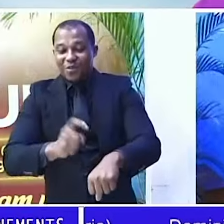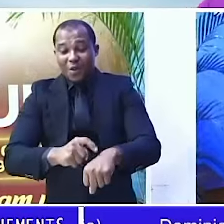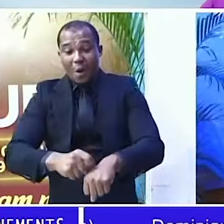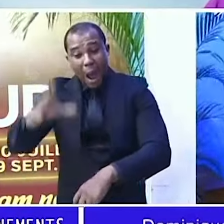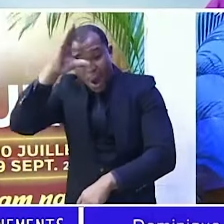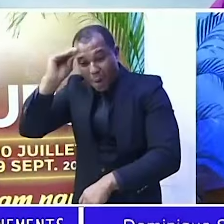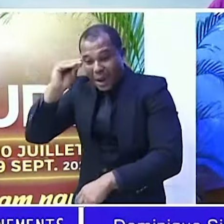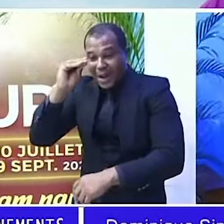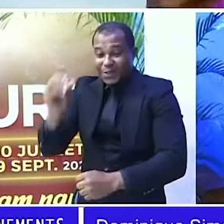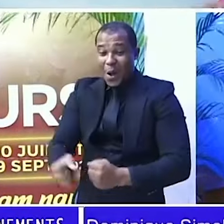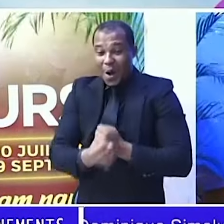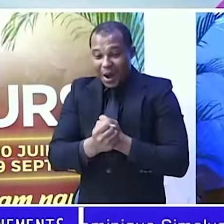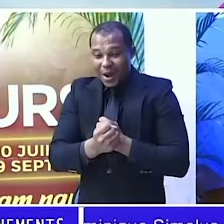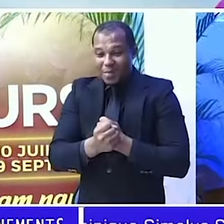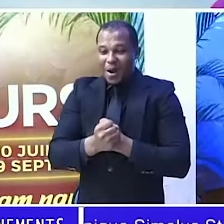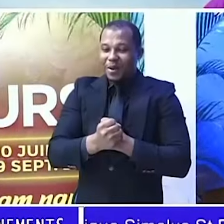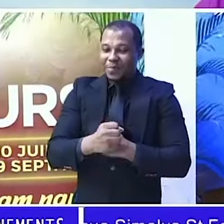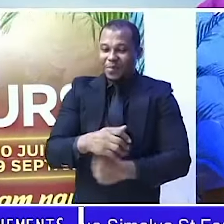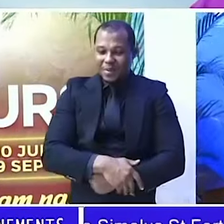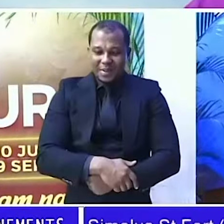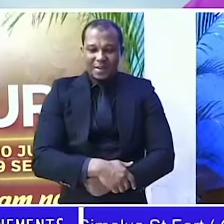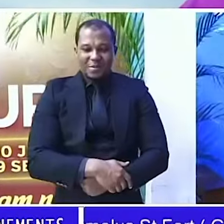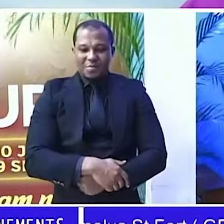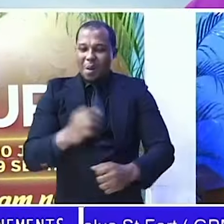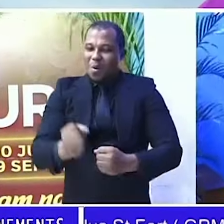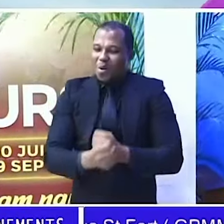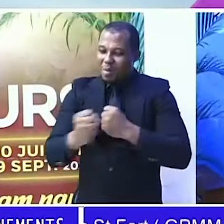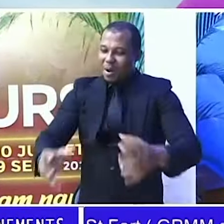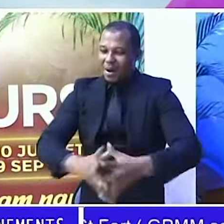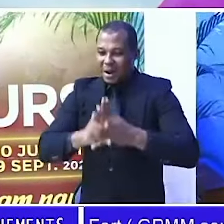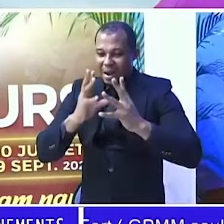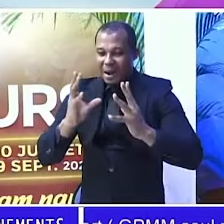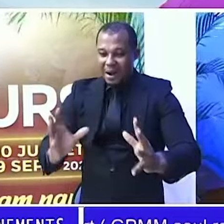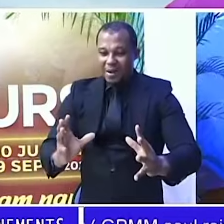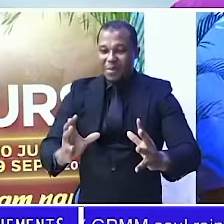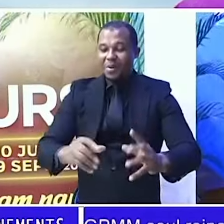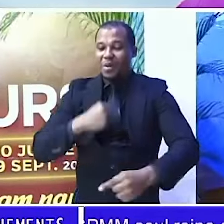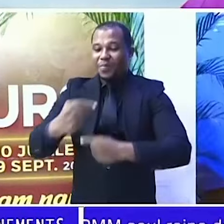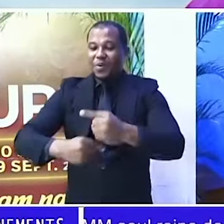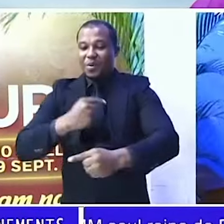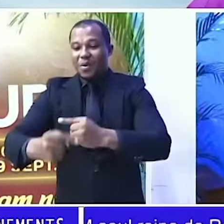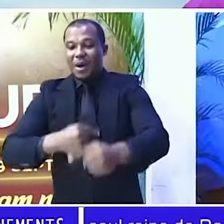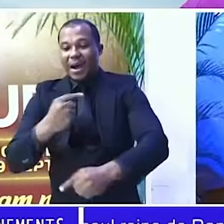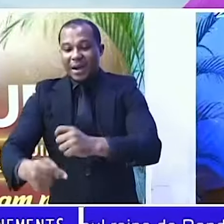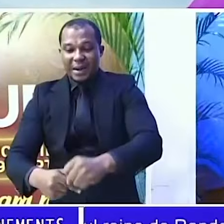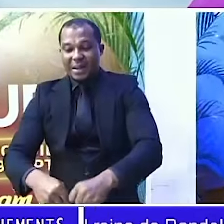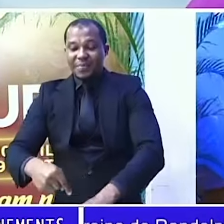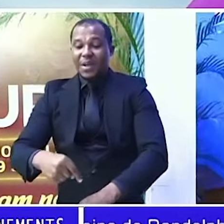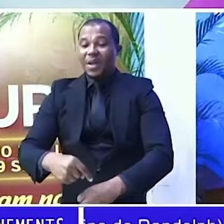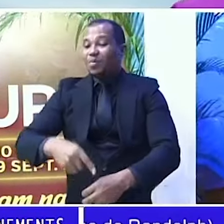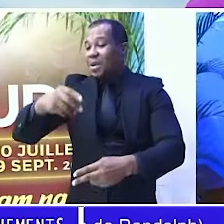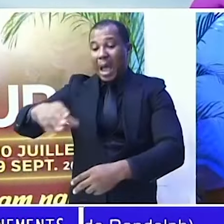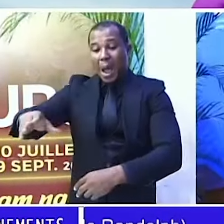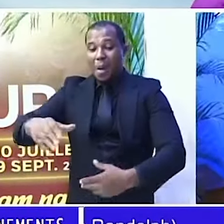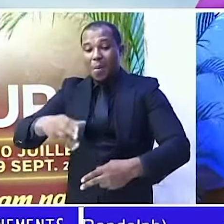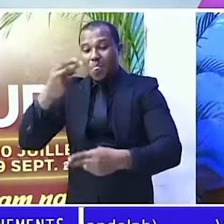es ou mon Dieu tu de faire me rencontre on est comme ça depuis plus longtemps et puis on est qu'à aller quand il y a un monde qui connaît et fait à trois